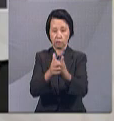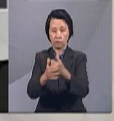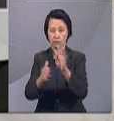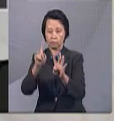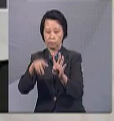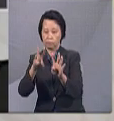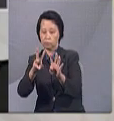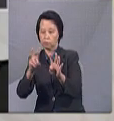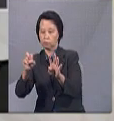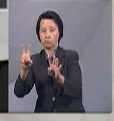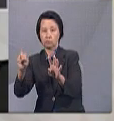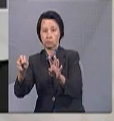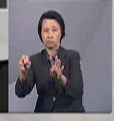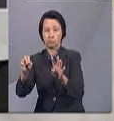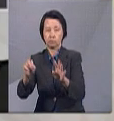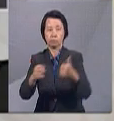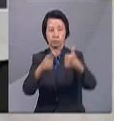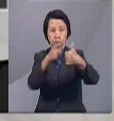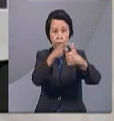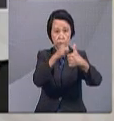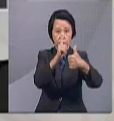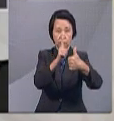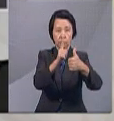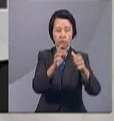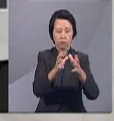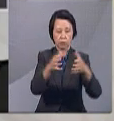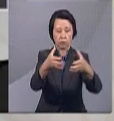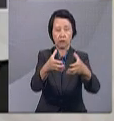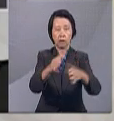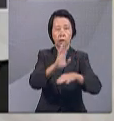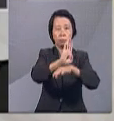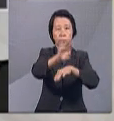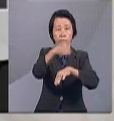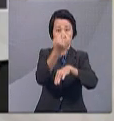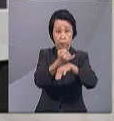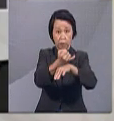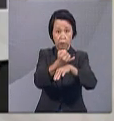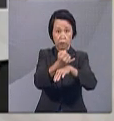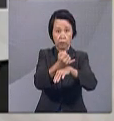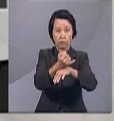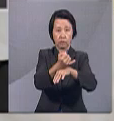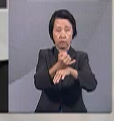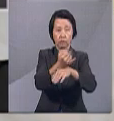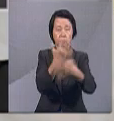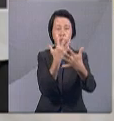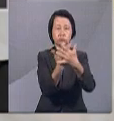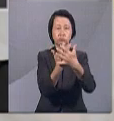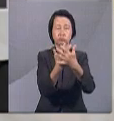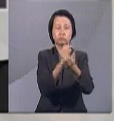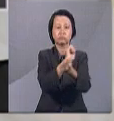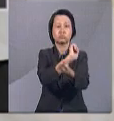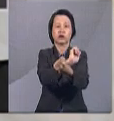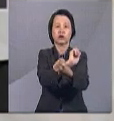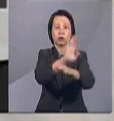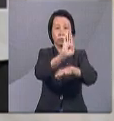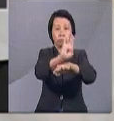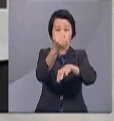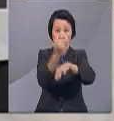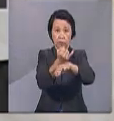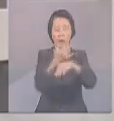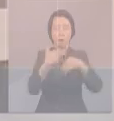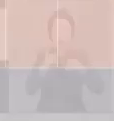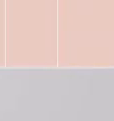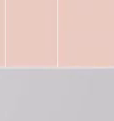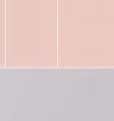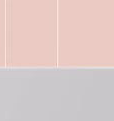2020 yaitu yang pertama Cluster Bukit Jalil yaitu Depot tahanan imigrasi bekerja lele dan ada